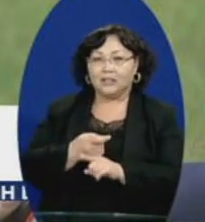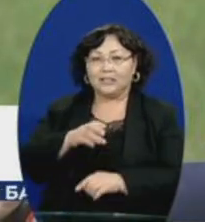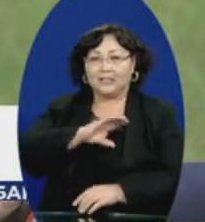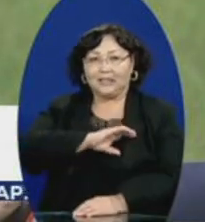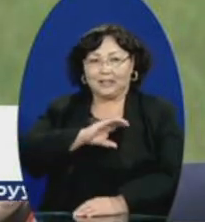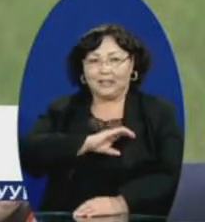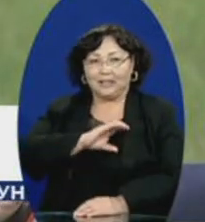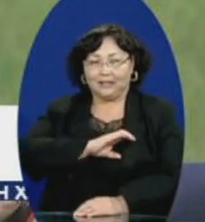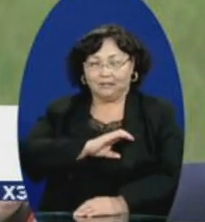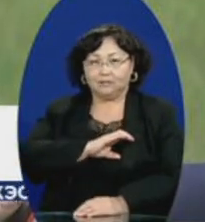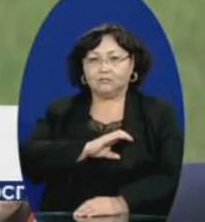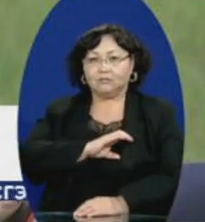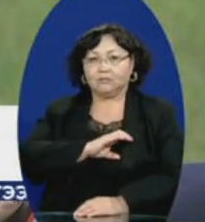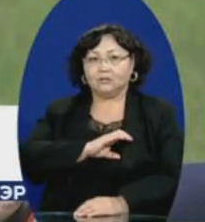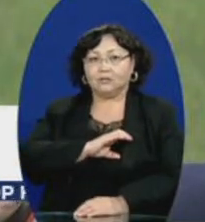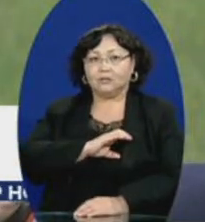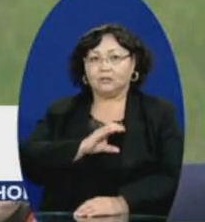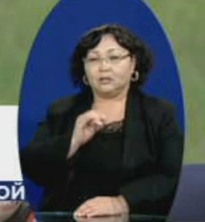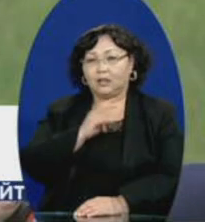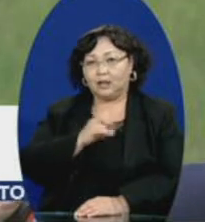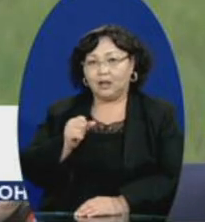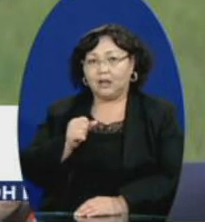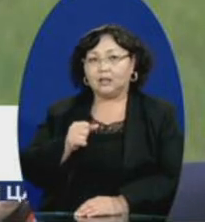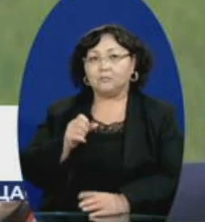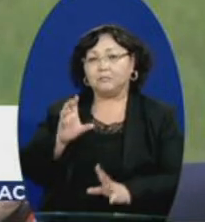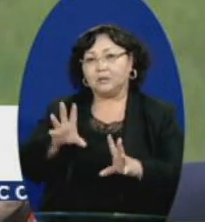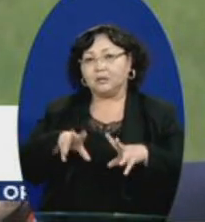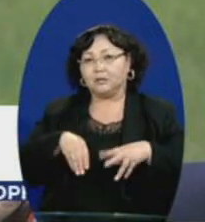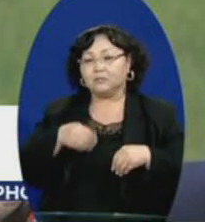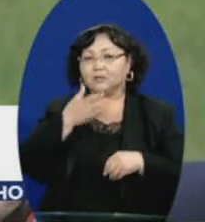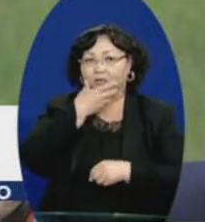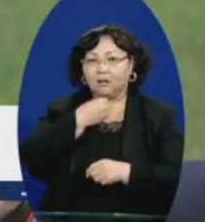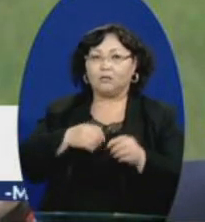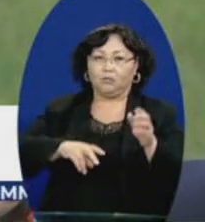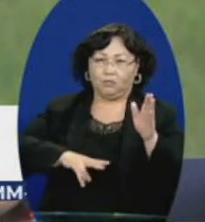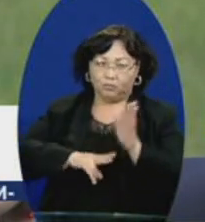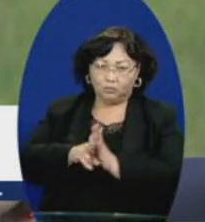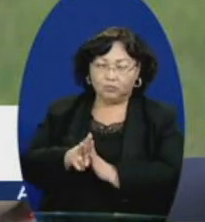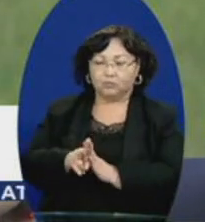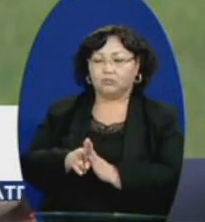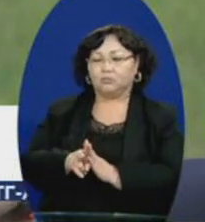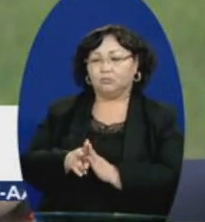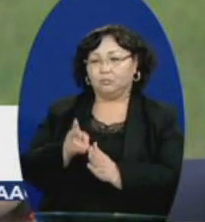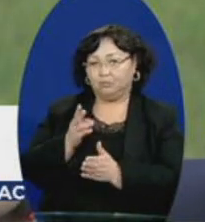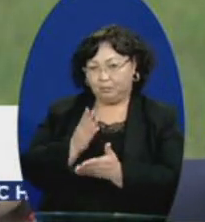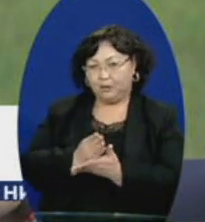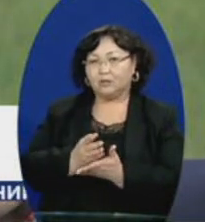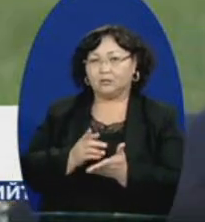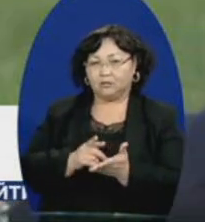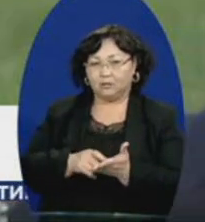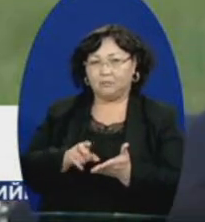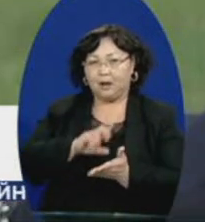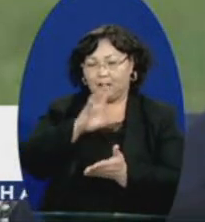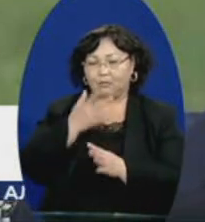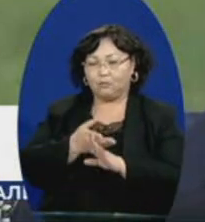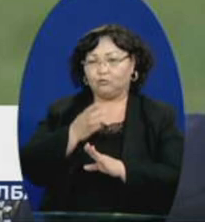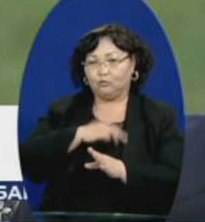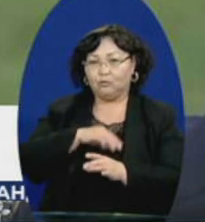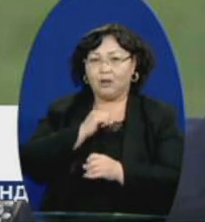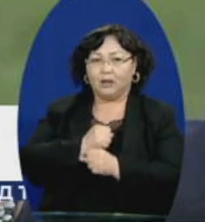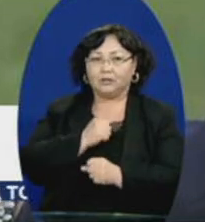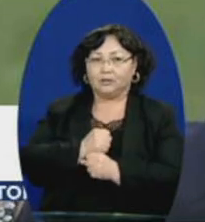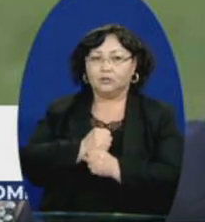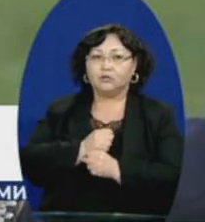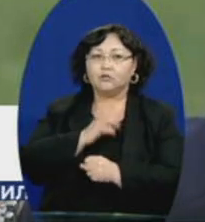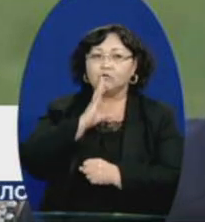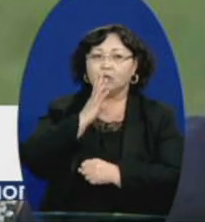бүр сайхан одоо тийм мэдрэмж төрүн шүү дээ. Тэгэл байгаль хамгаалагчдын ажилд орсондаа 5 цаг гээд